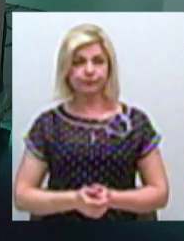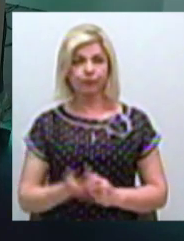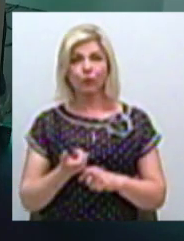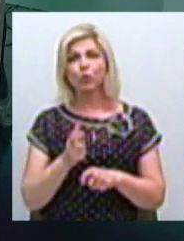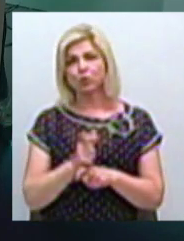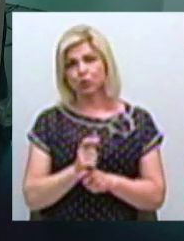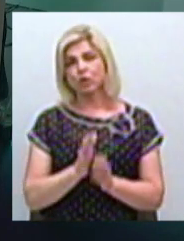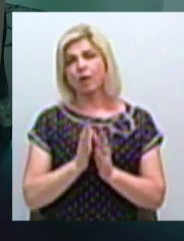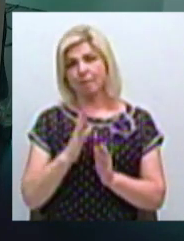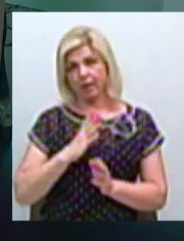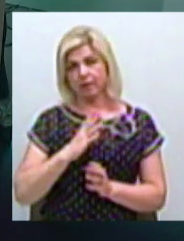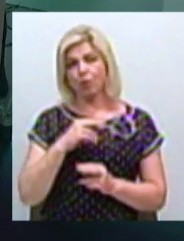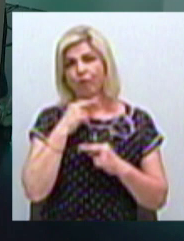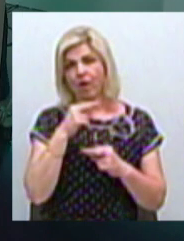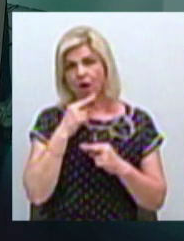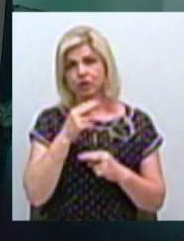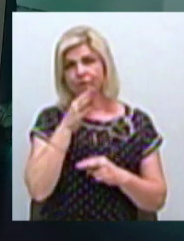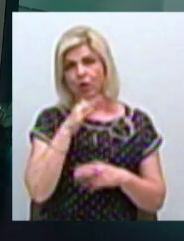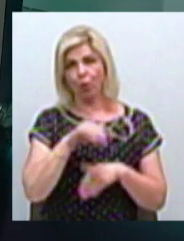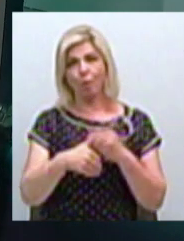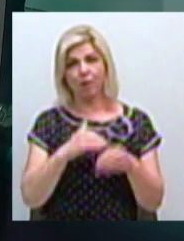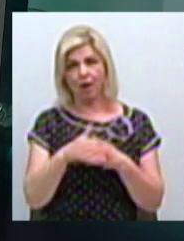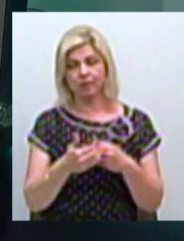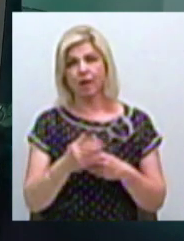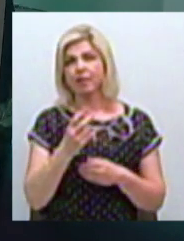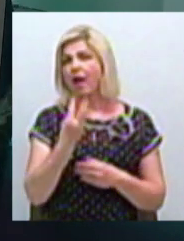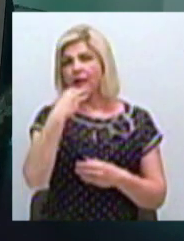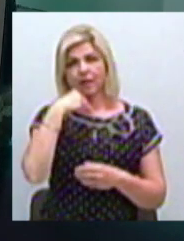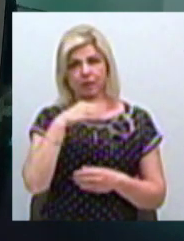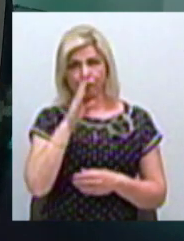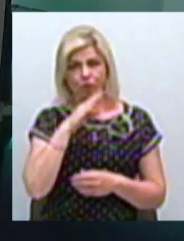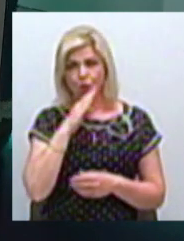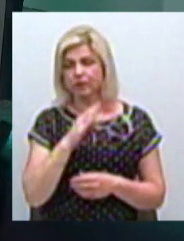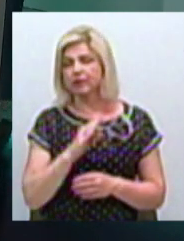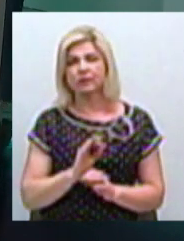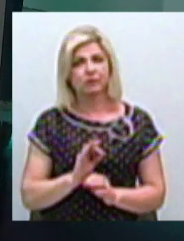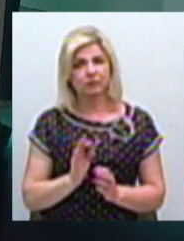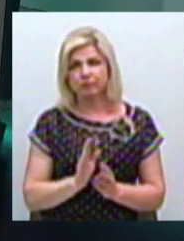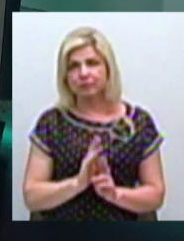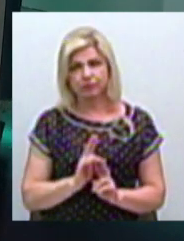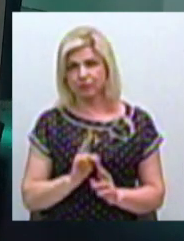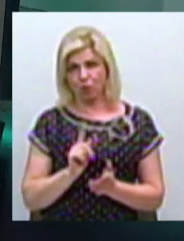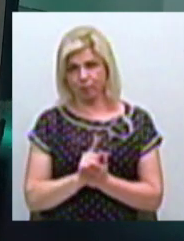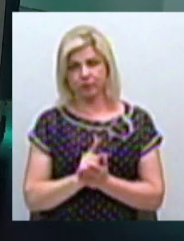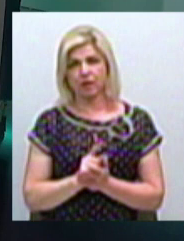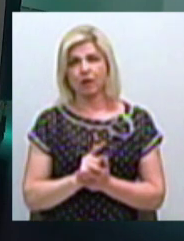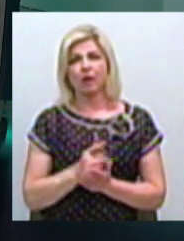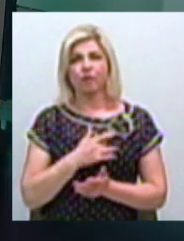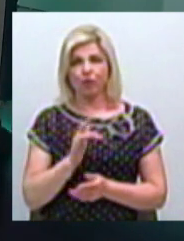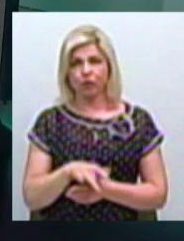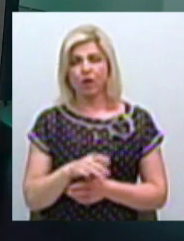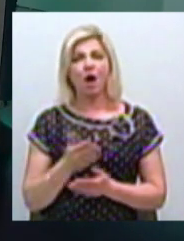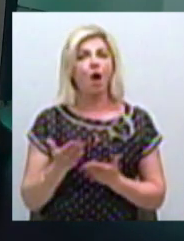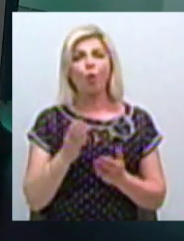бути уважний при купанні. Дуже уважний, не заглатувати воду ні в якому разі. Чи якому чистою вам, вона